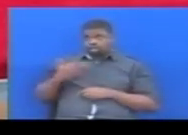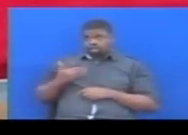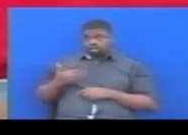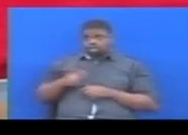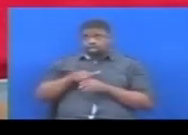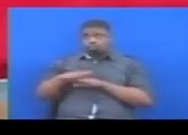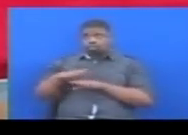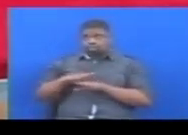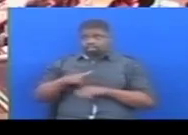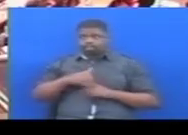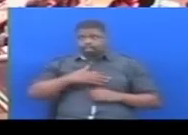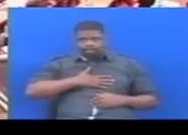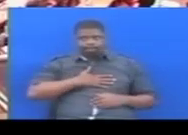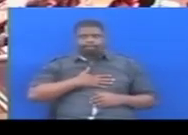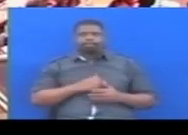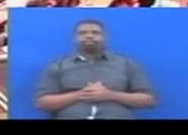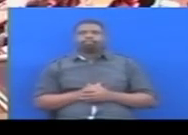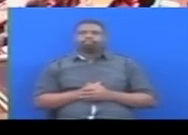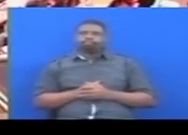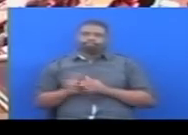tumetekeleza. Asante.